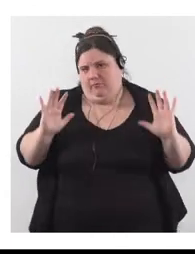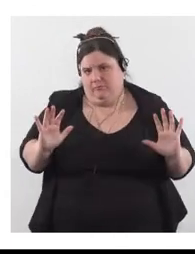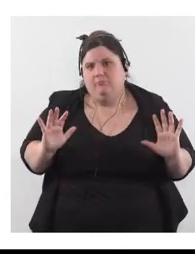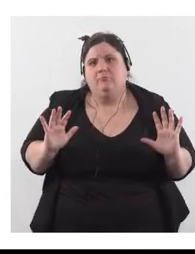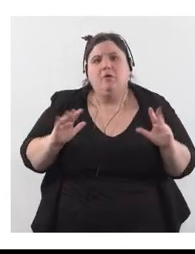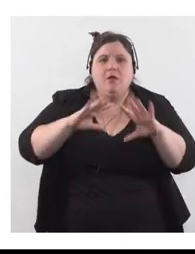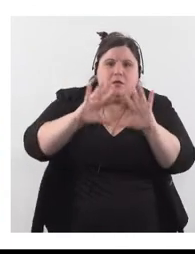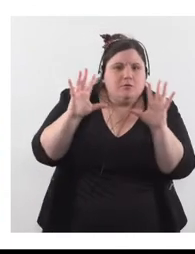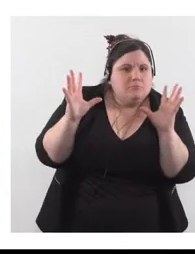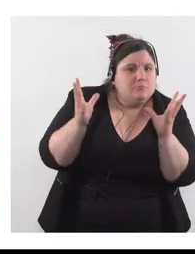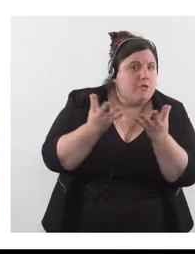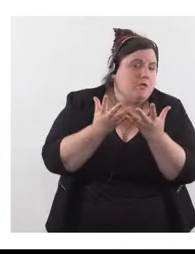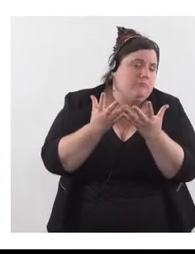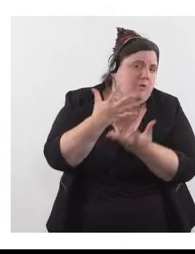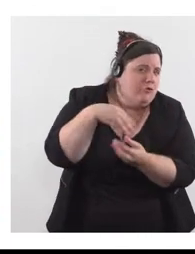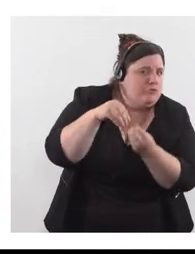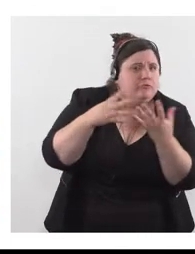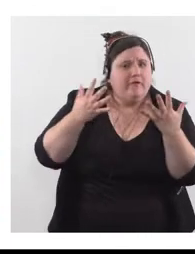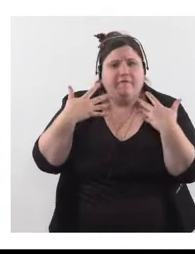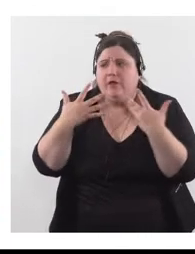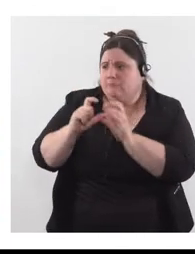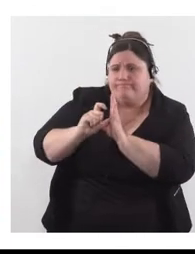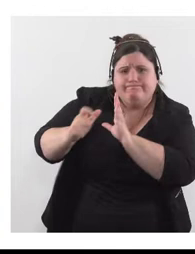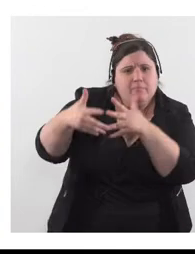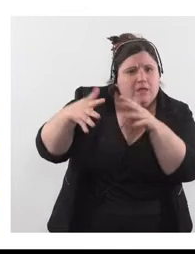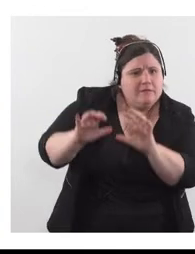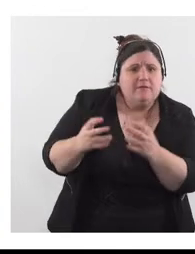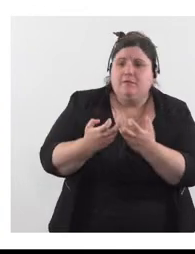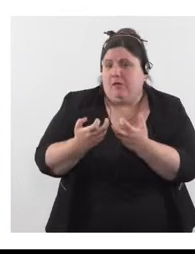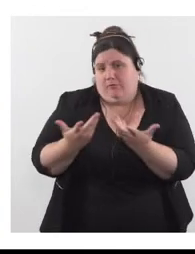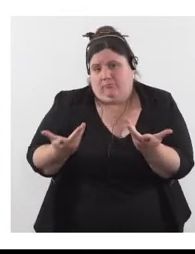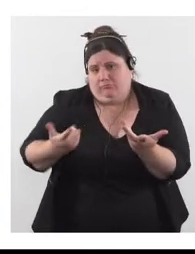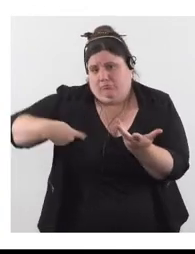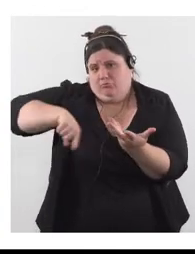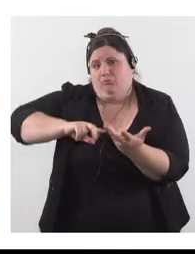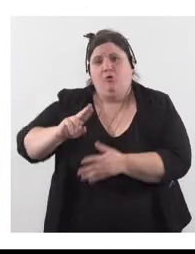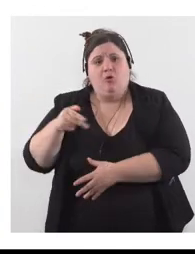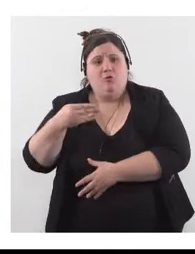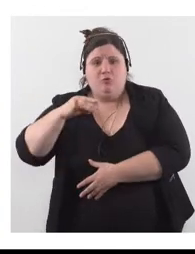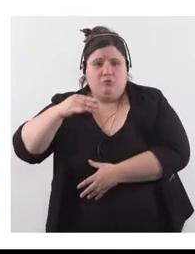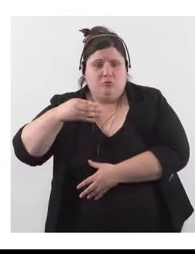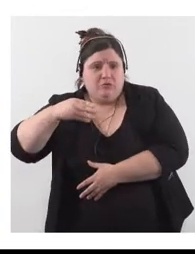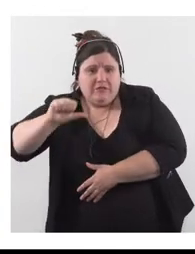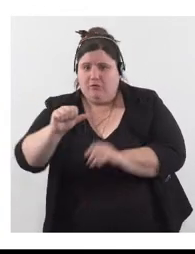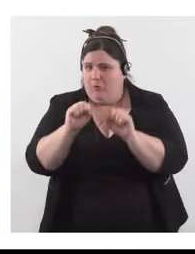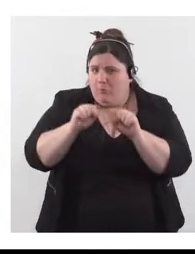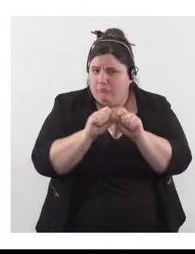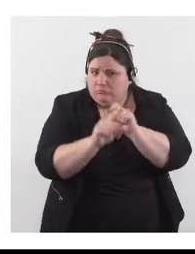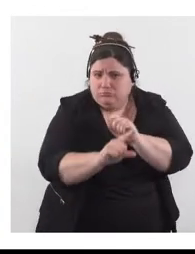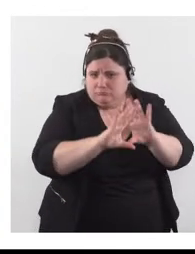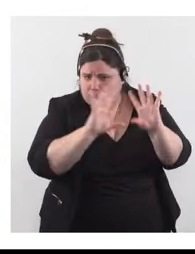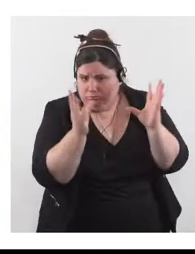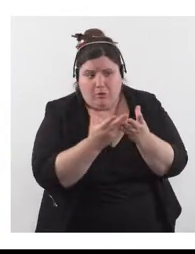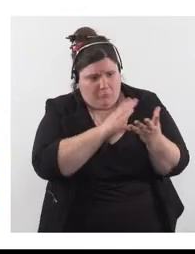charge éventuellement des frais de procédure par UNIA pour aider les victimes à pouvoir avoir accès en justice. Mais c'est une